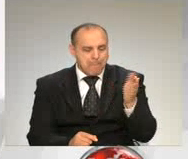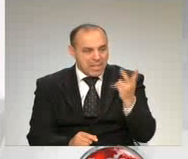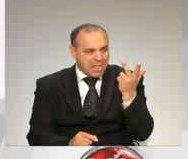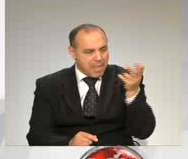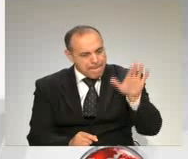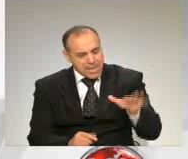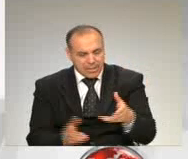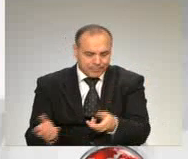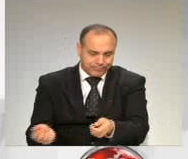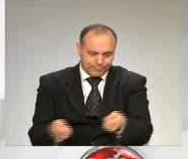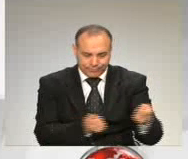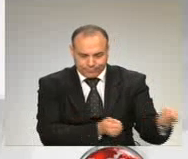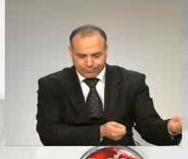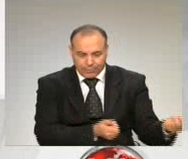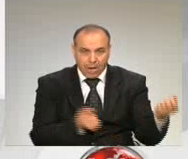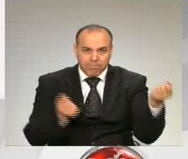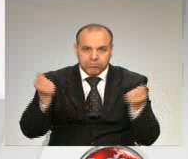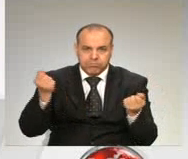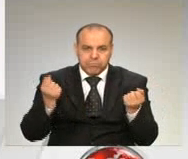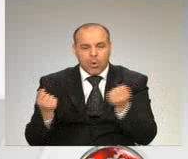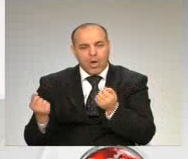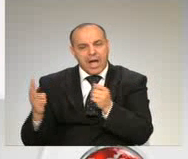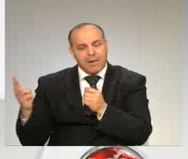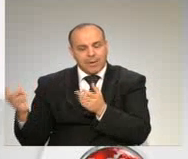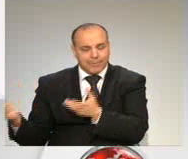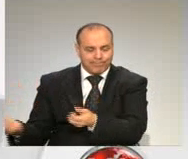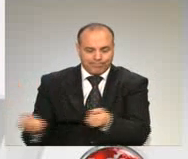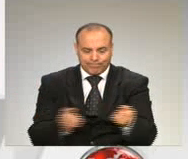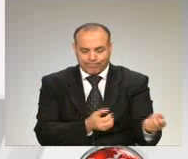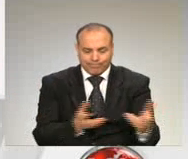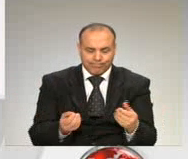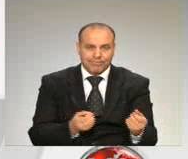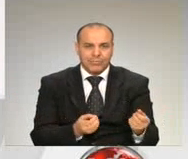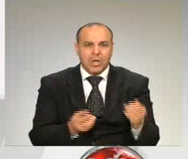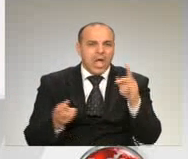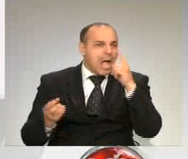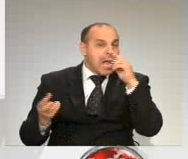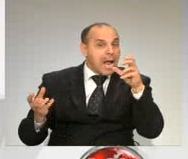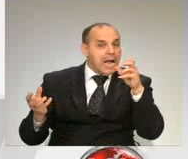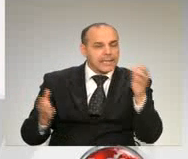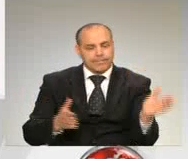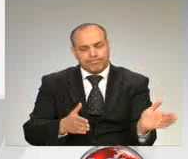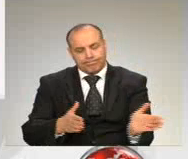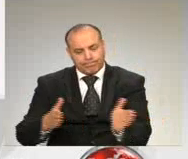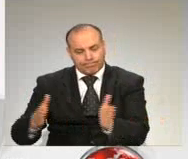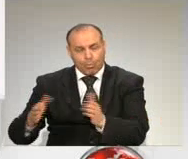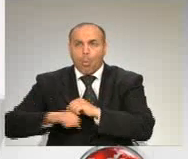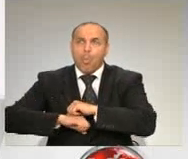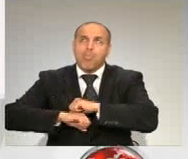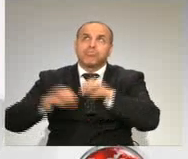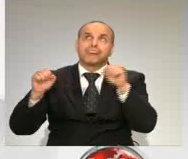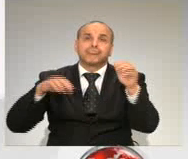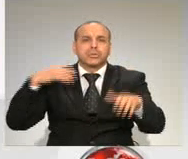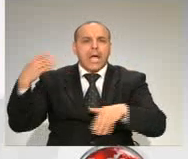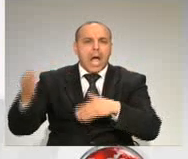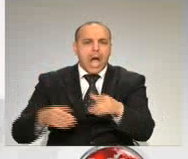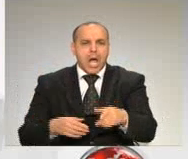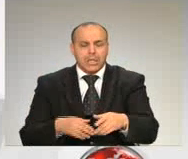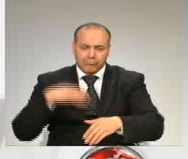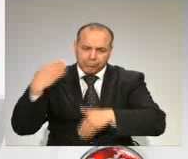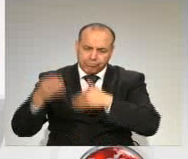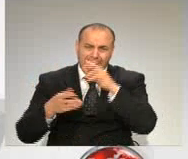الثلاث التي كانت داخل الشاحنة والسيارة، وقاموا بإبعاد قوارير الغاز التي تناثرت من الشاحنة بعد